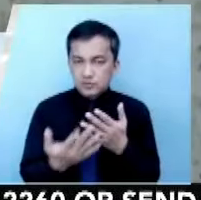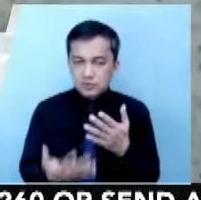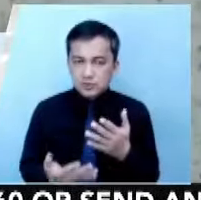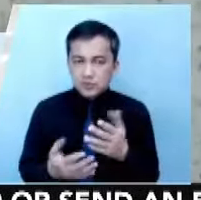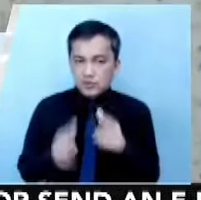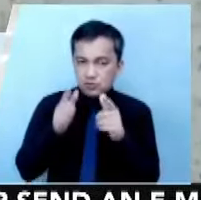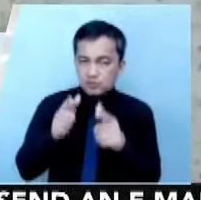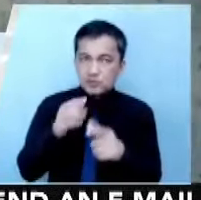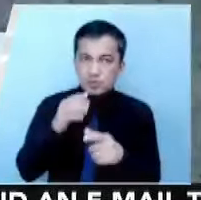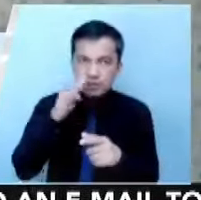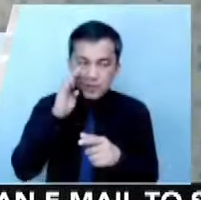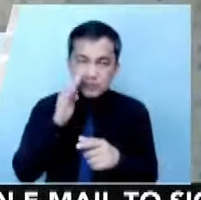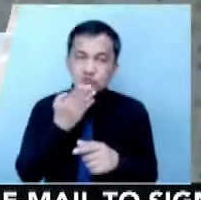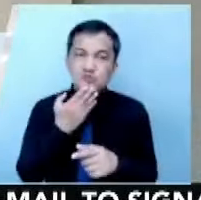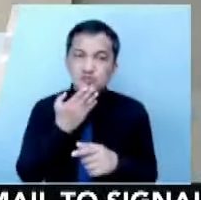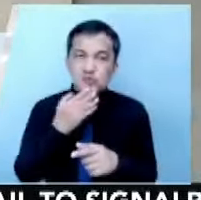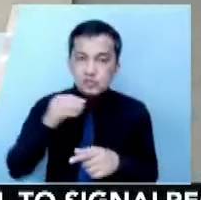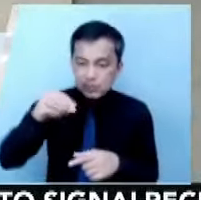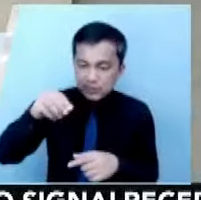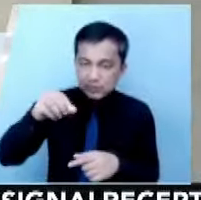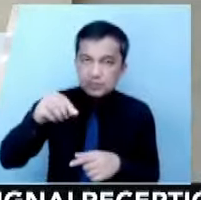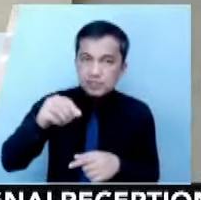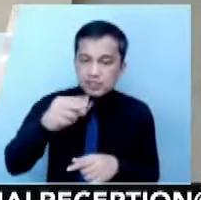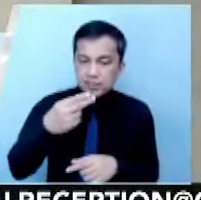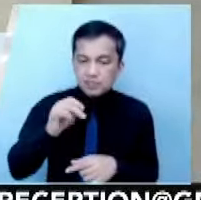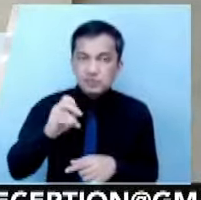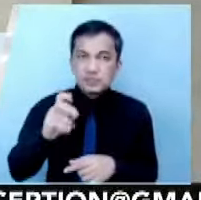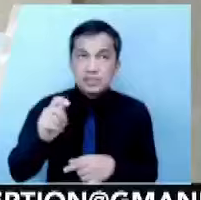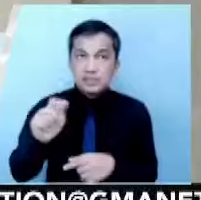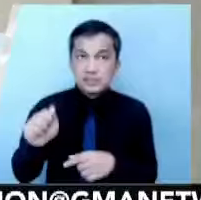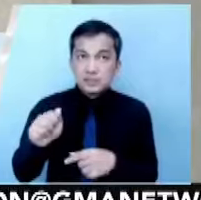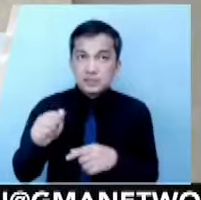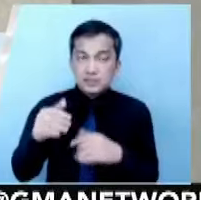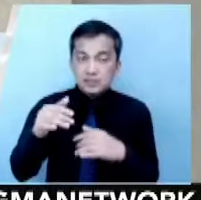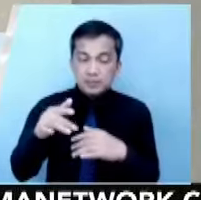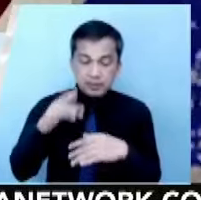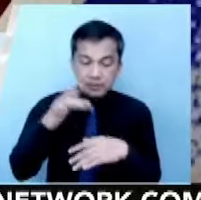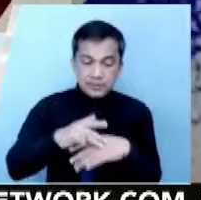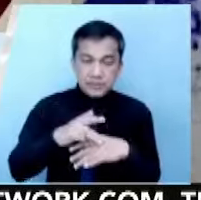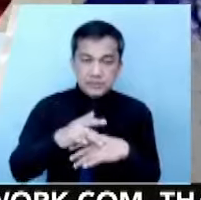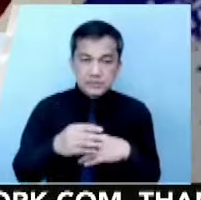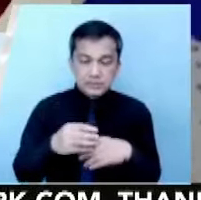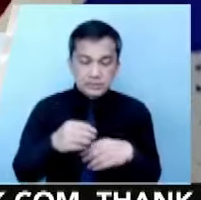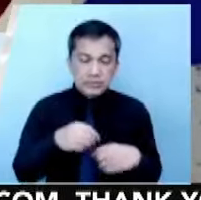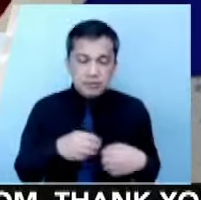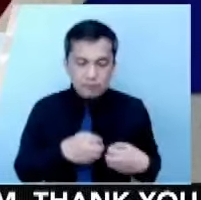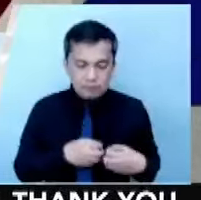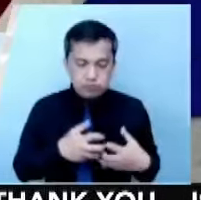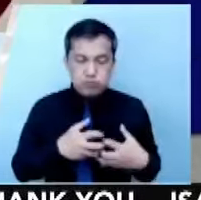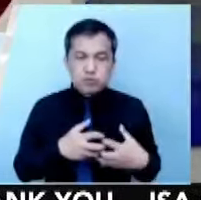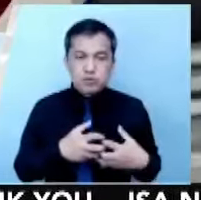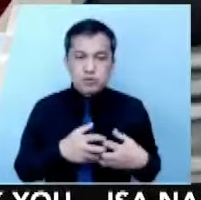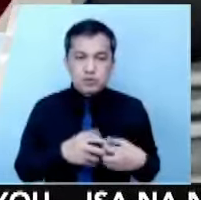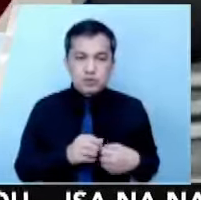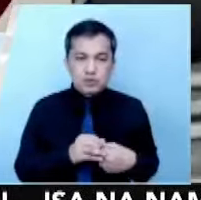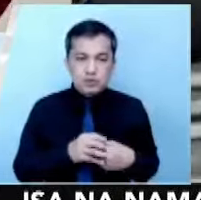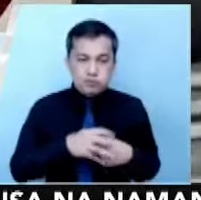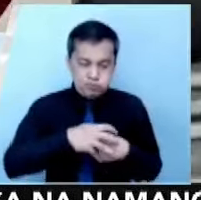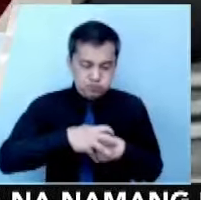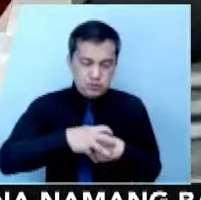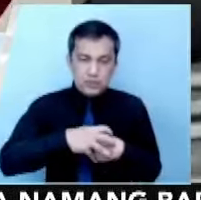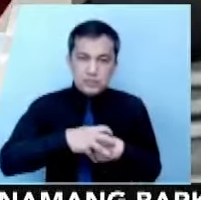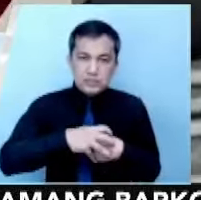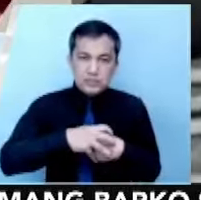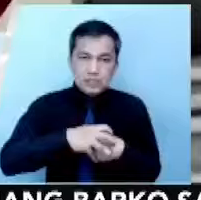Pero yan ang granule form ng hemostat. At once mag-contact sa sugat, mag-e-expand ito at bubuo ng physical seal para matigil